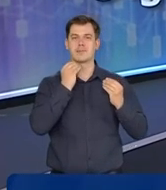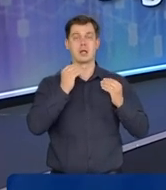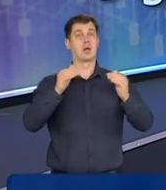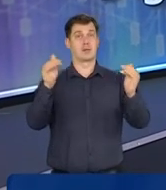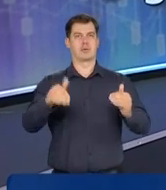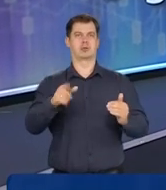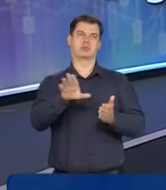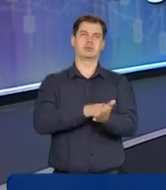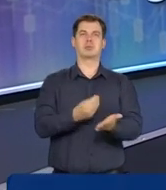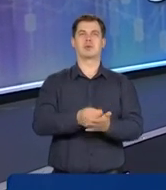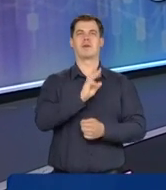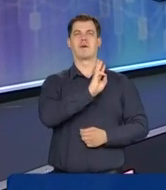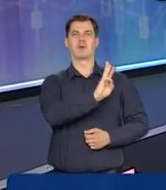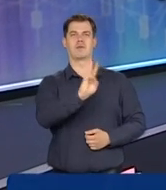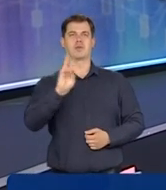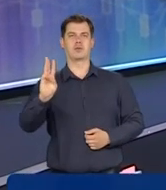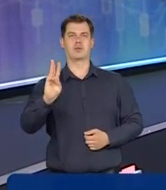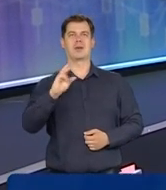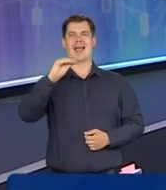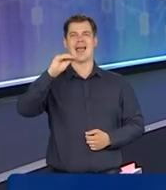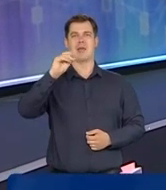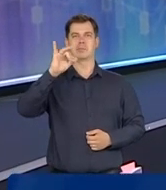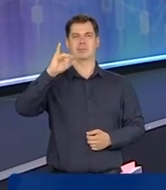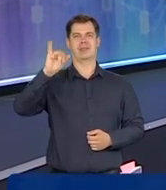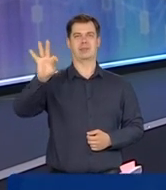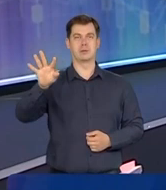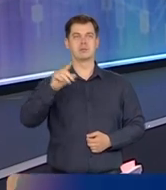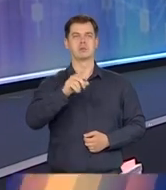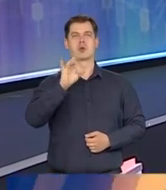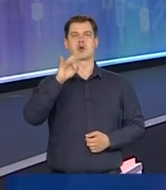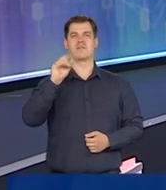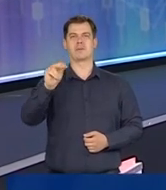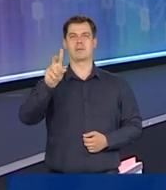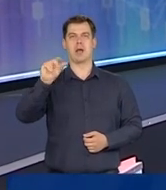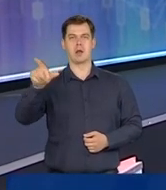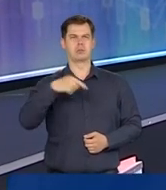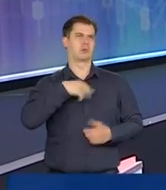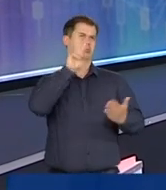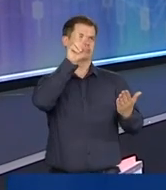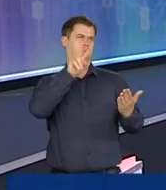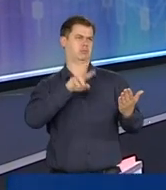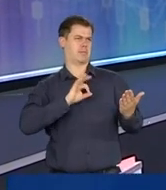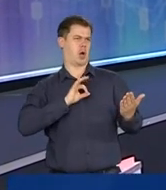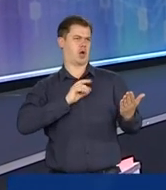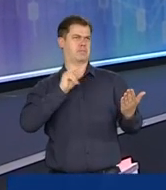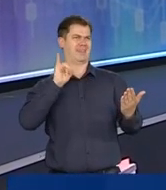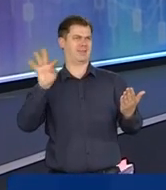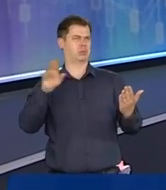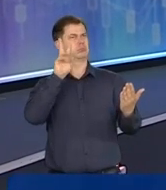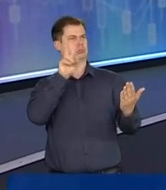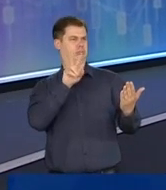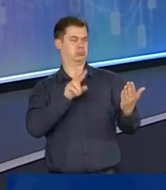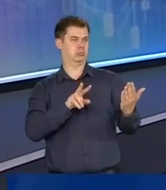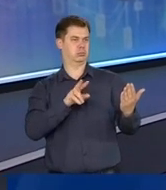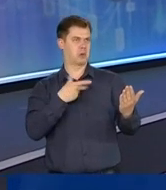logują się teraz na stronę internetową ai pete podatki gospel wideo twoje zeznanie podatkowe i wiedzą że tam jest